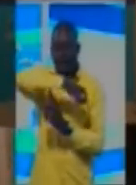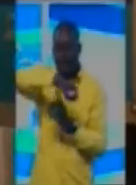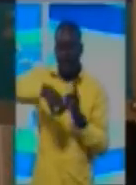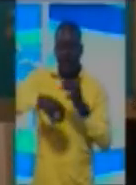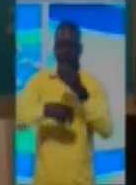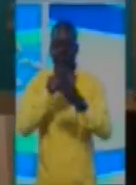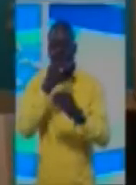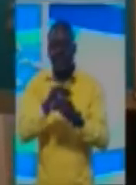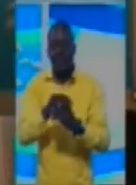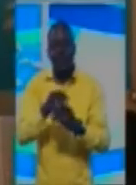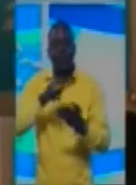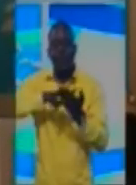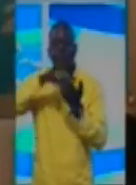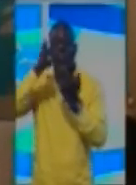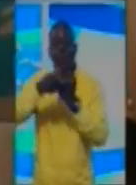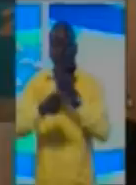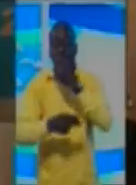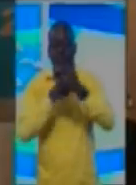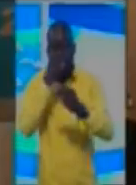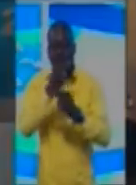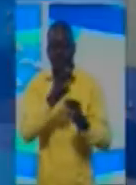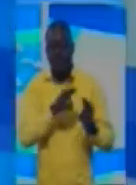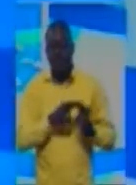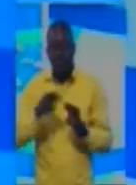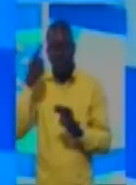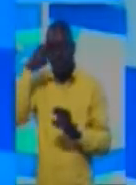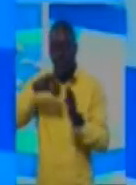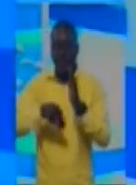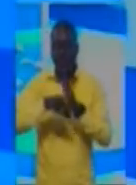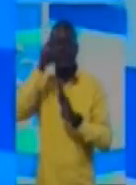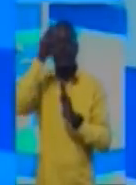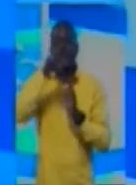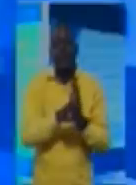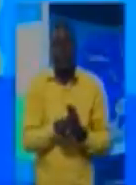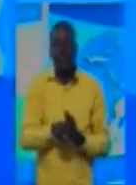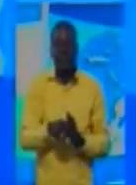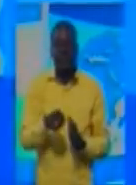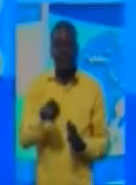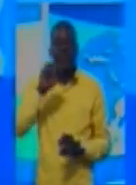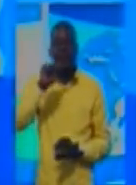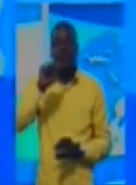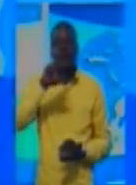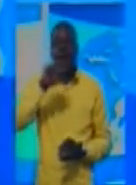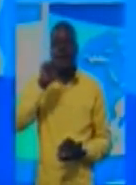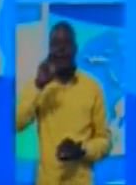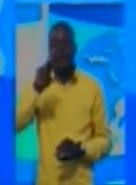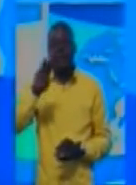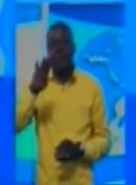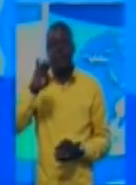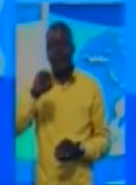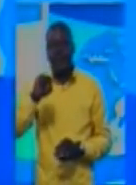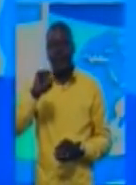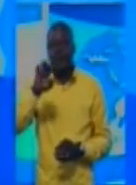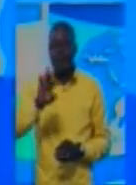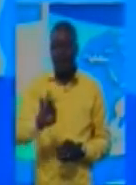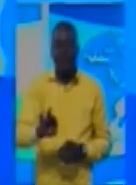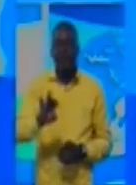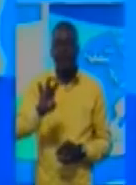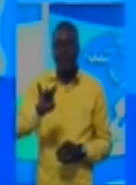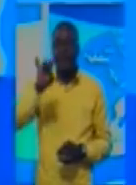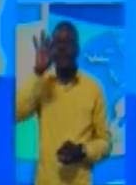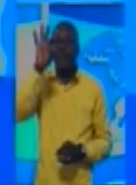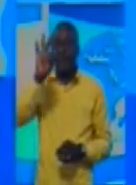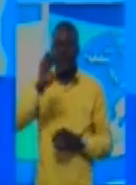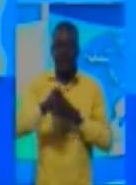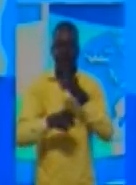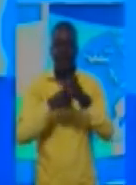du programme des Nations Unies pour le développement. Et le Royaume d'Arabie Saoudite, qui a 89 ans, l'événement